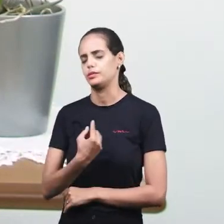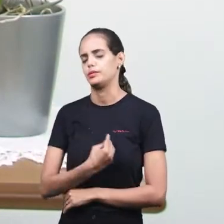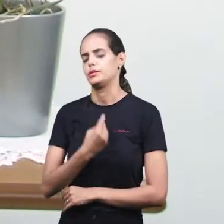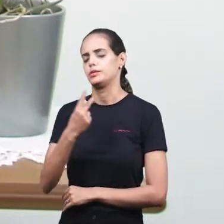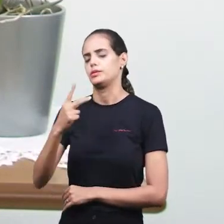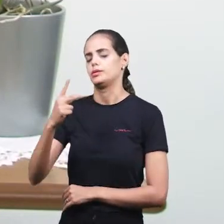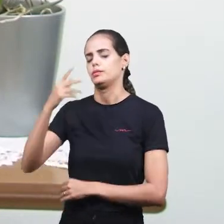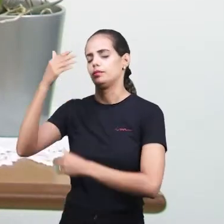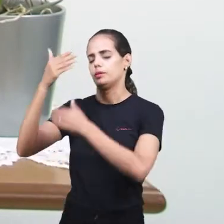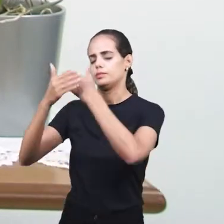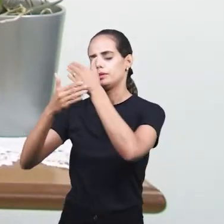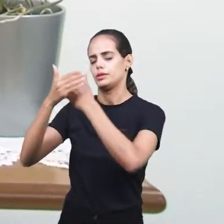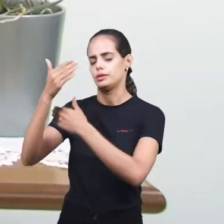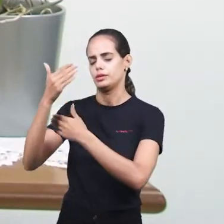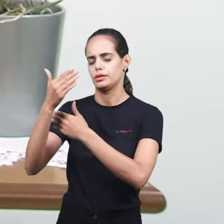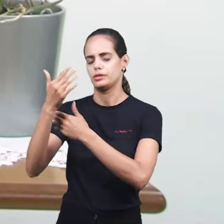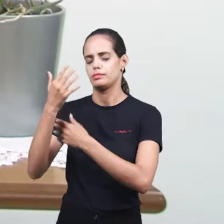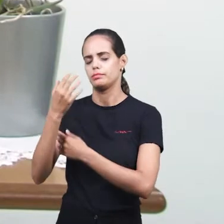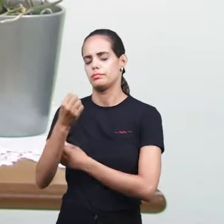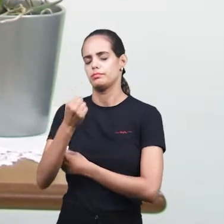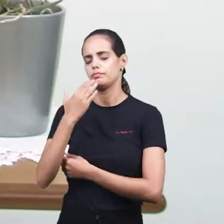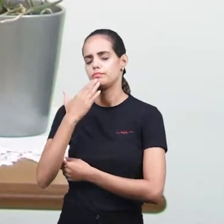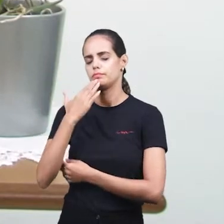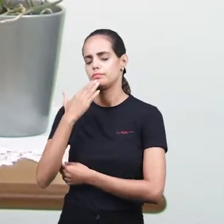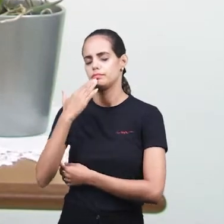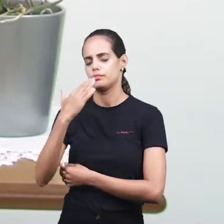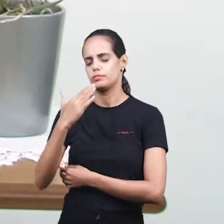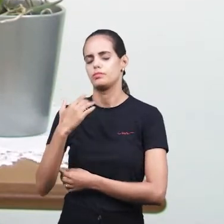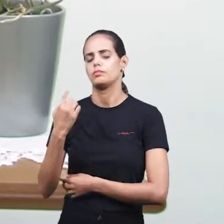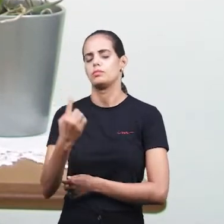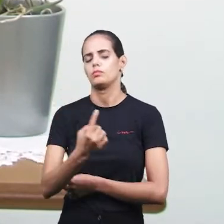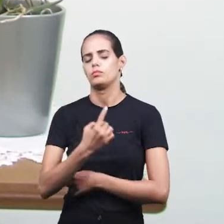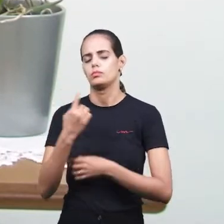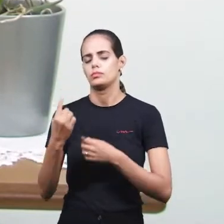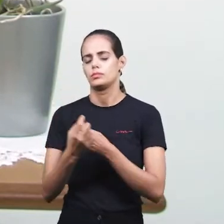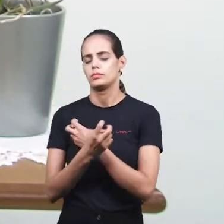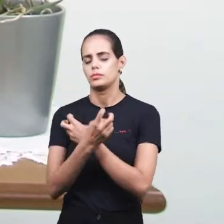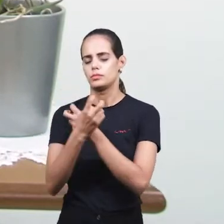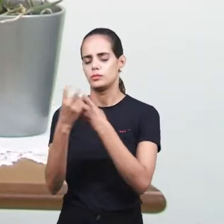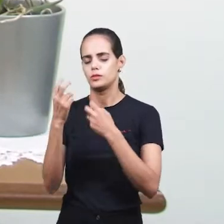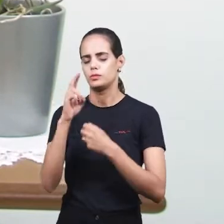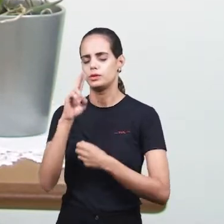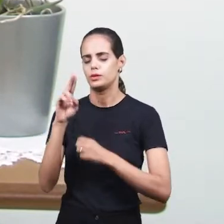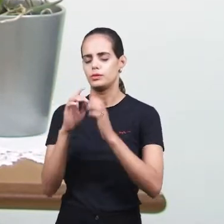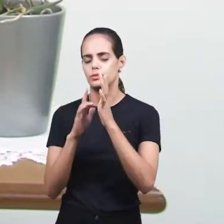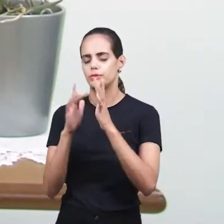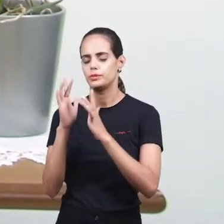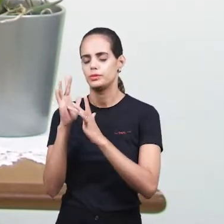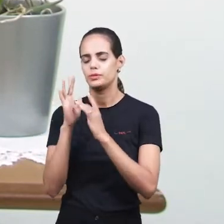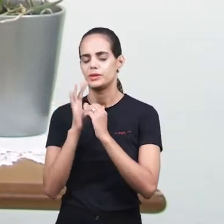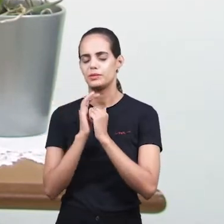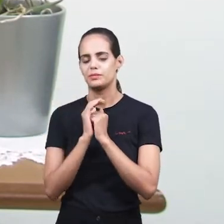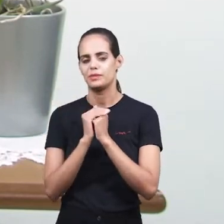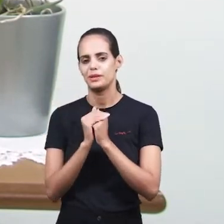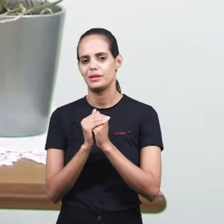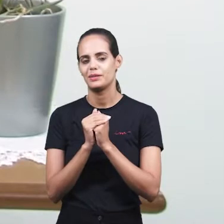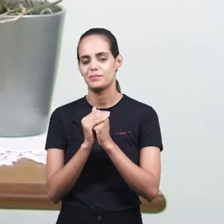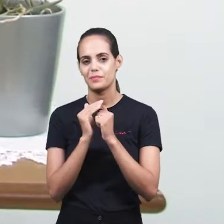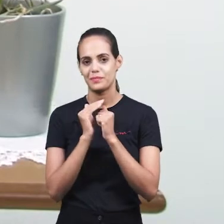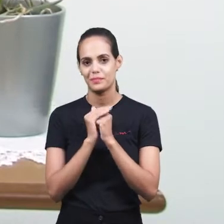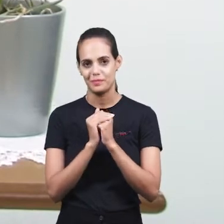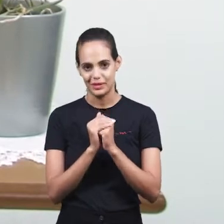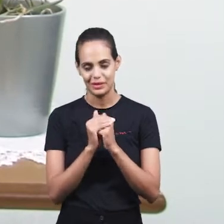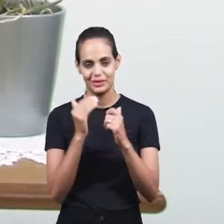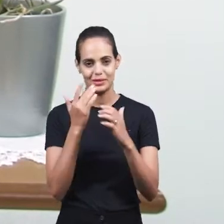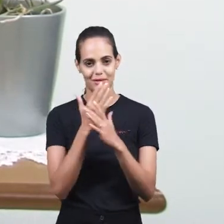троном, Господь. Прими наши молитвы пред Твоим лицом. Мы просим Тебя во имя Господа Иисуса. Аминь.